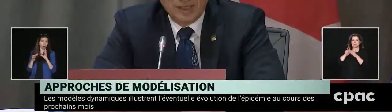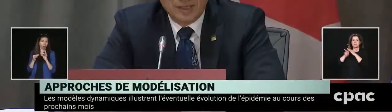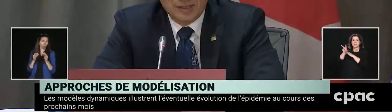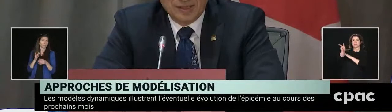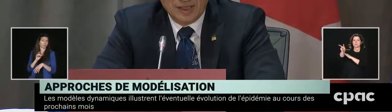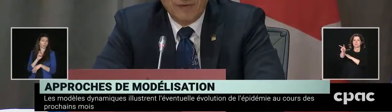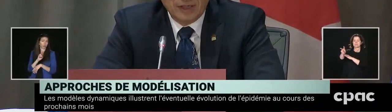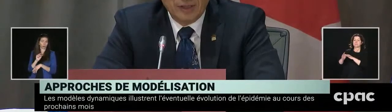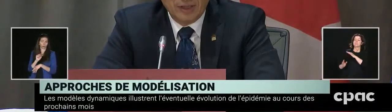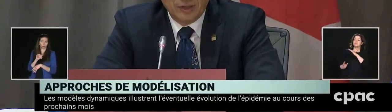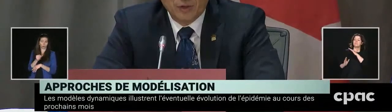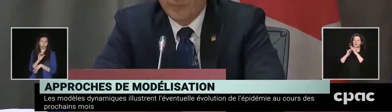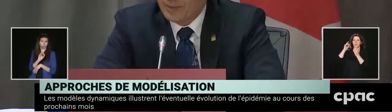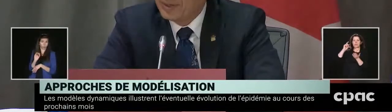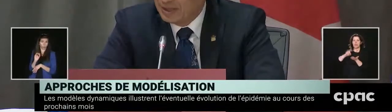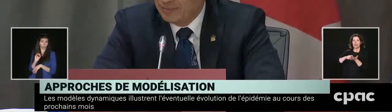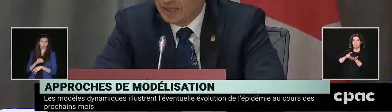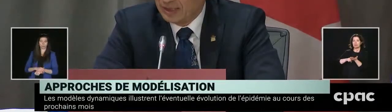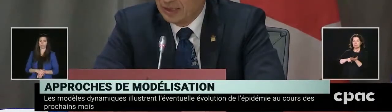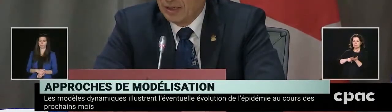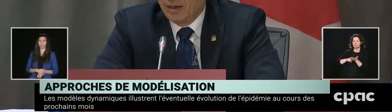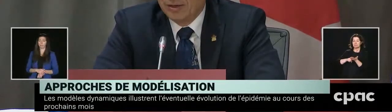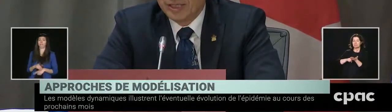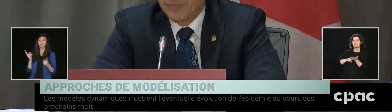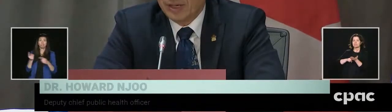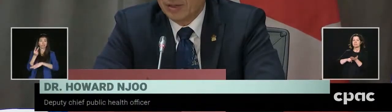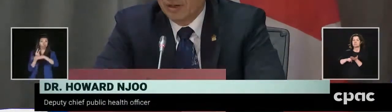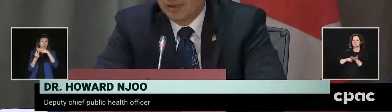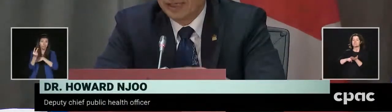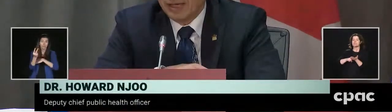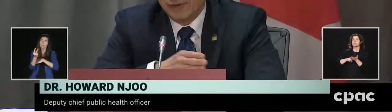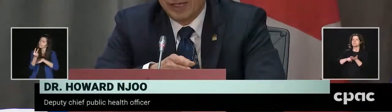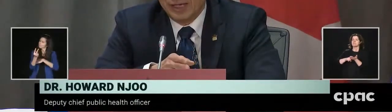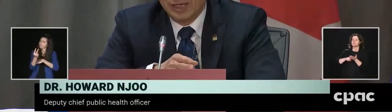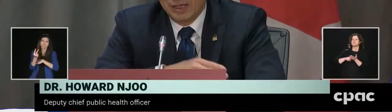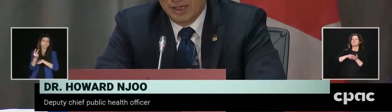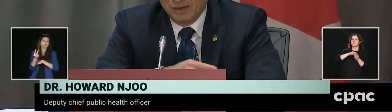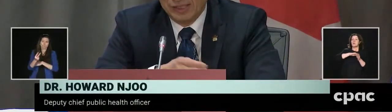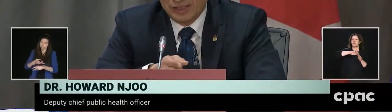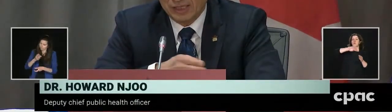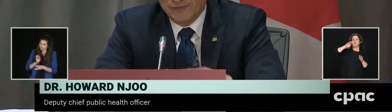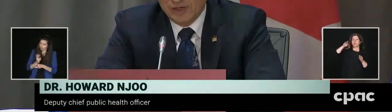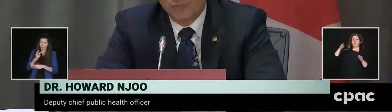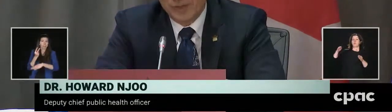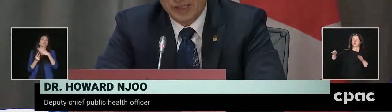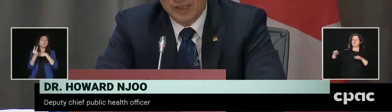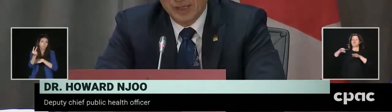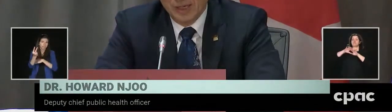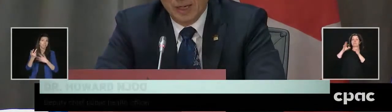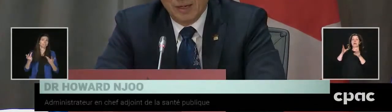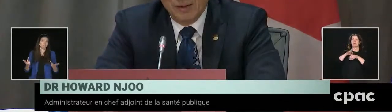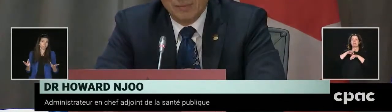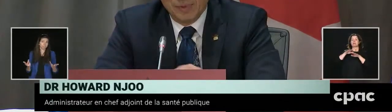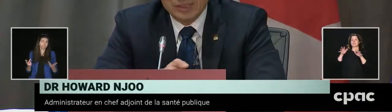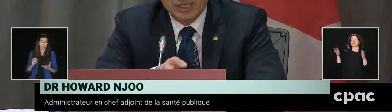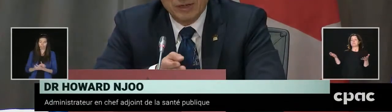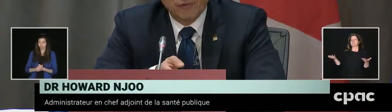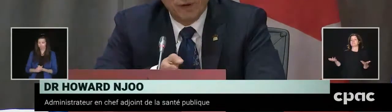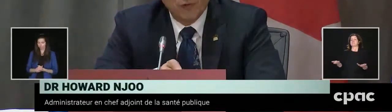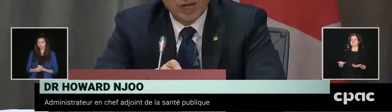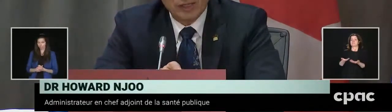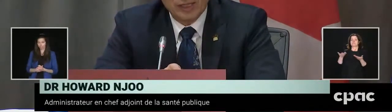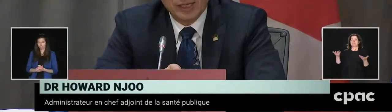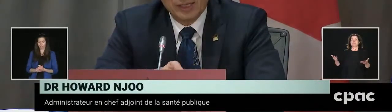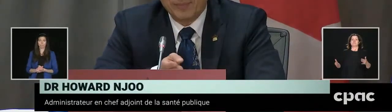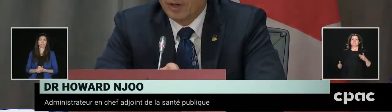que avec une courbe épidémique, on ne sait pas quand on est arrivé au pic parce